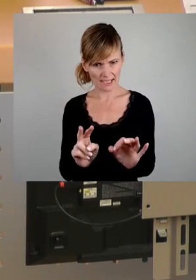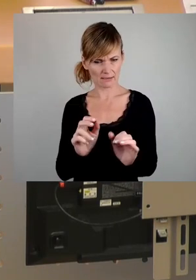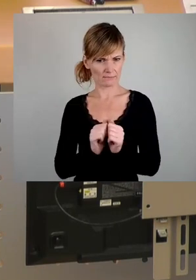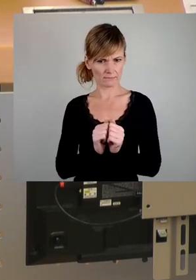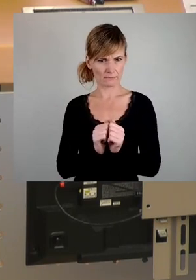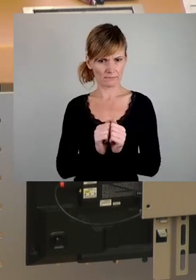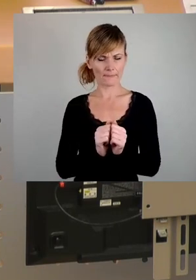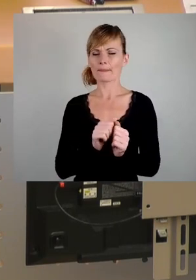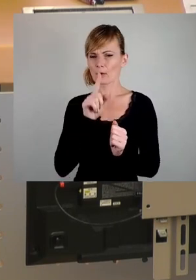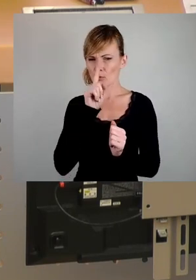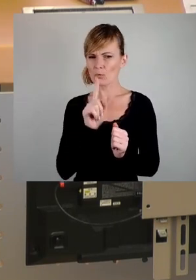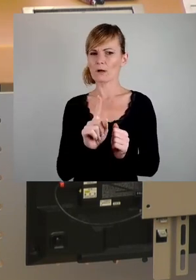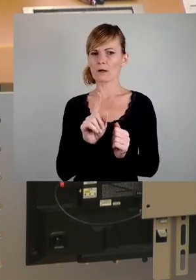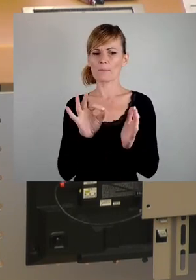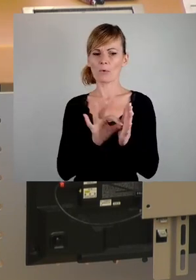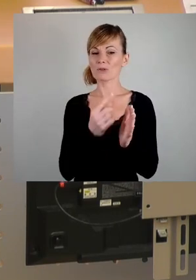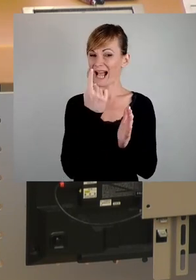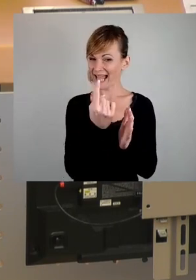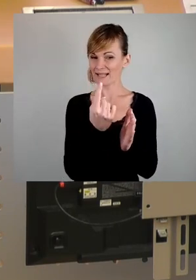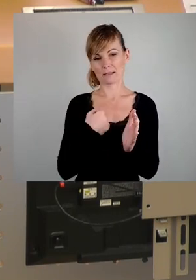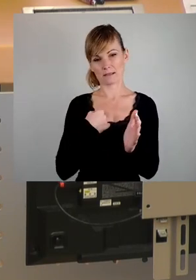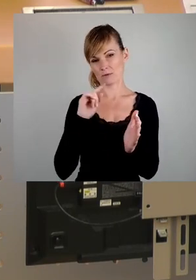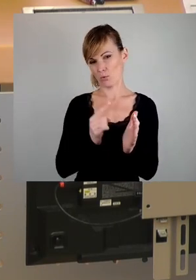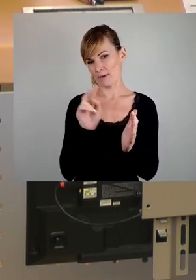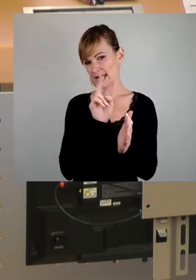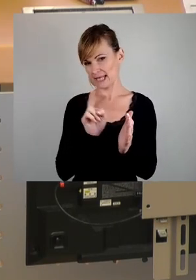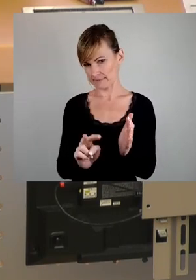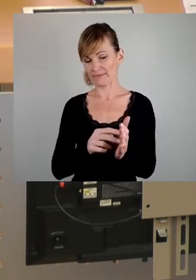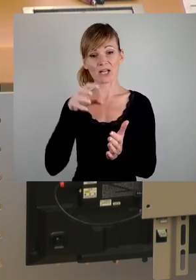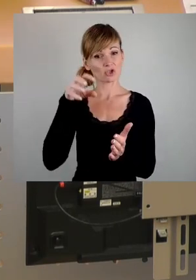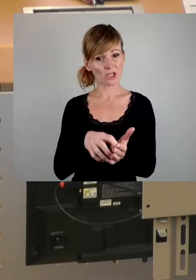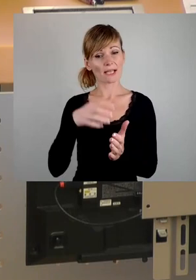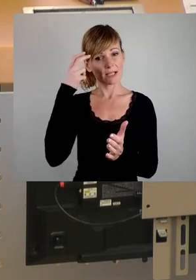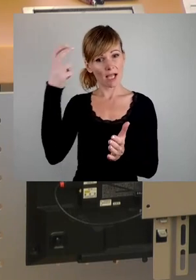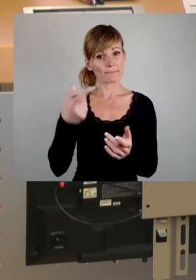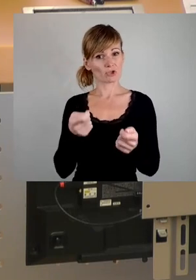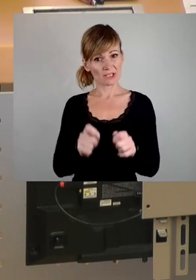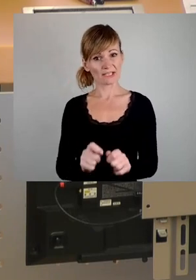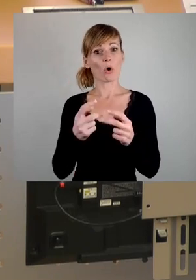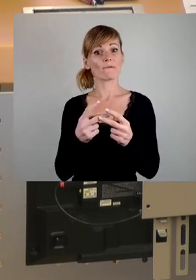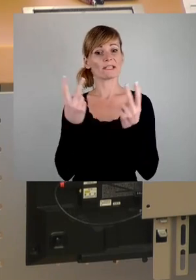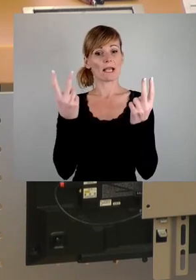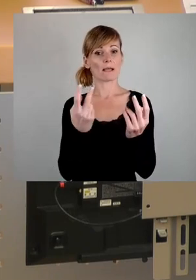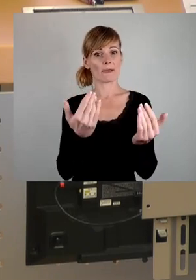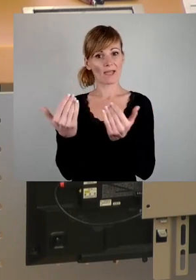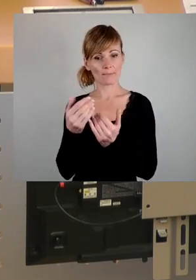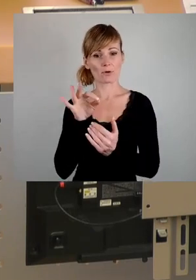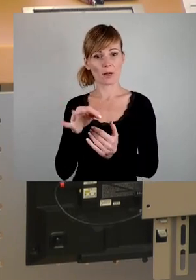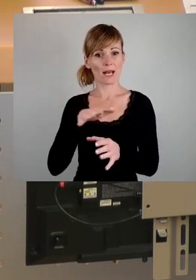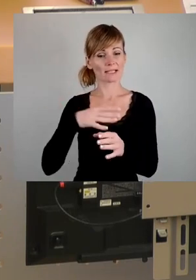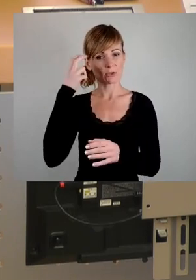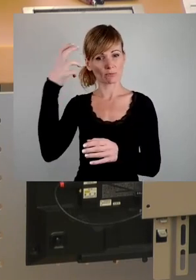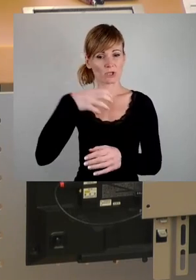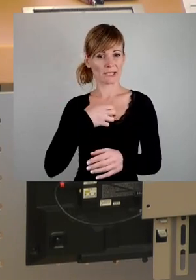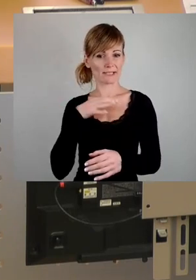1 noch mal vorlese. Der Stadtrat beschließt eine offizielle Bewerbung der Landeshauptstadt Dresden für die Austragung